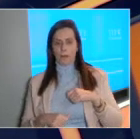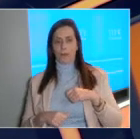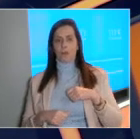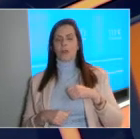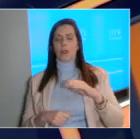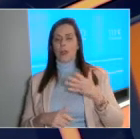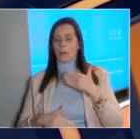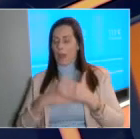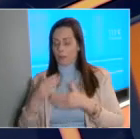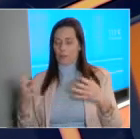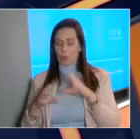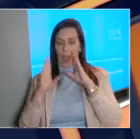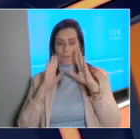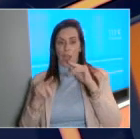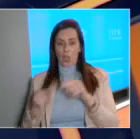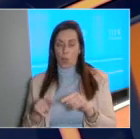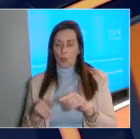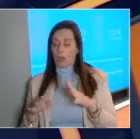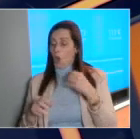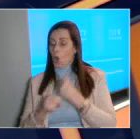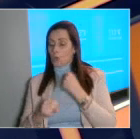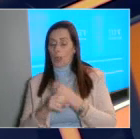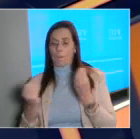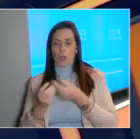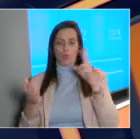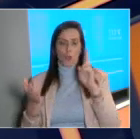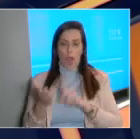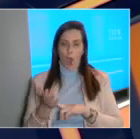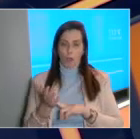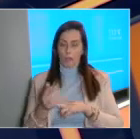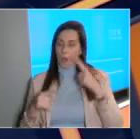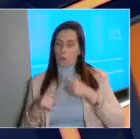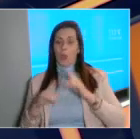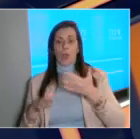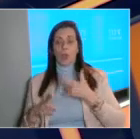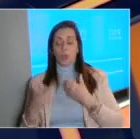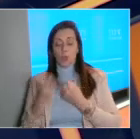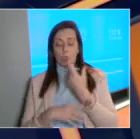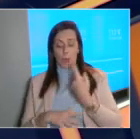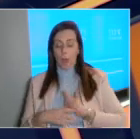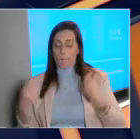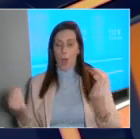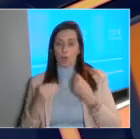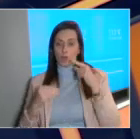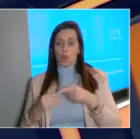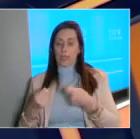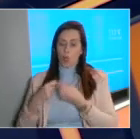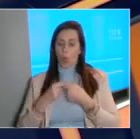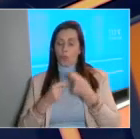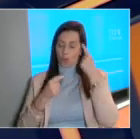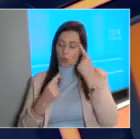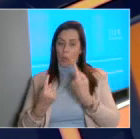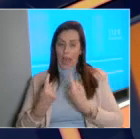איך מניעים את כל קבוצת הפייסבוק הזו, איך עושים איתה משהו נכון, מדויק, איך אנחנו יוצרים לעצמנו משהו שהוא איגוד